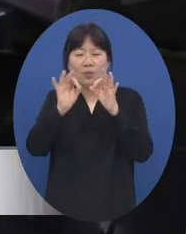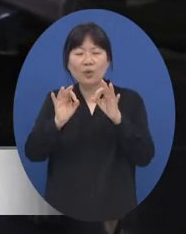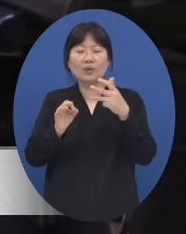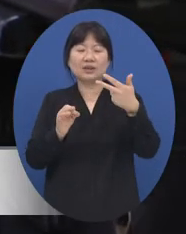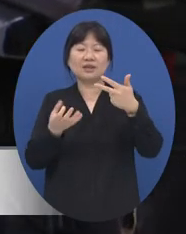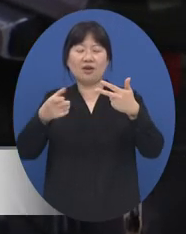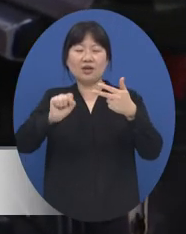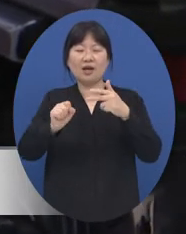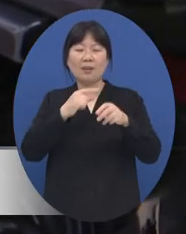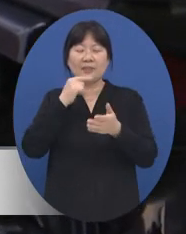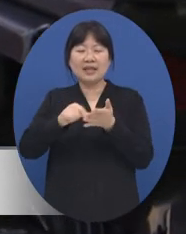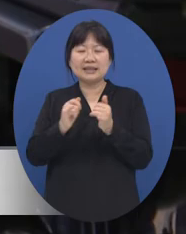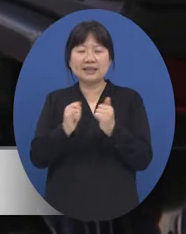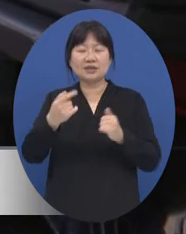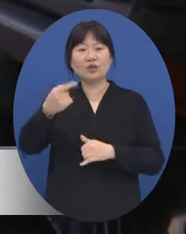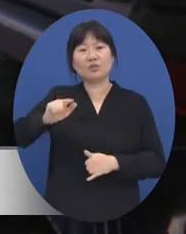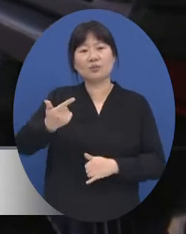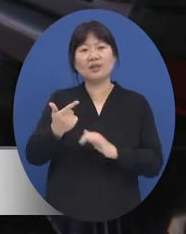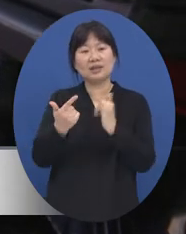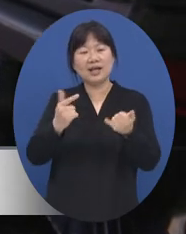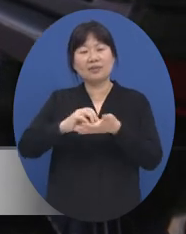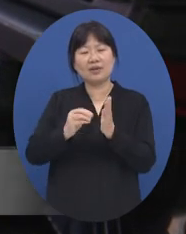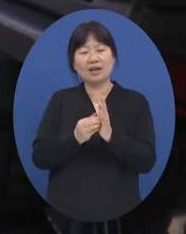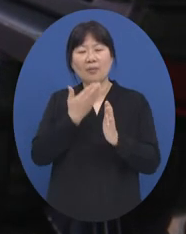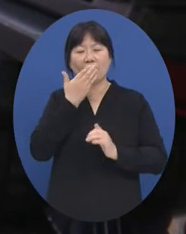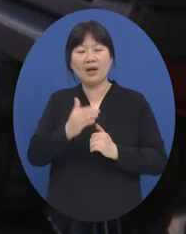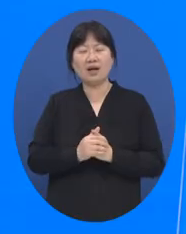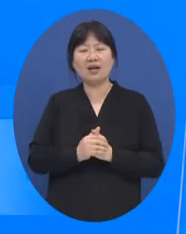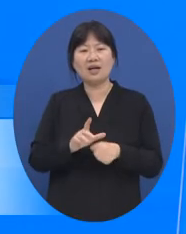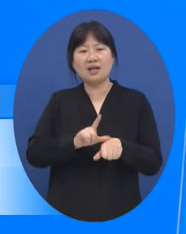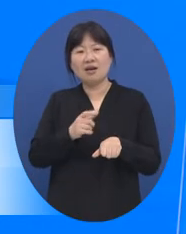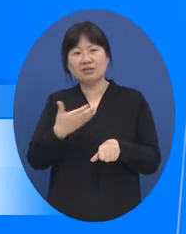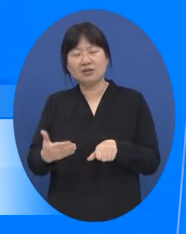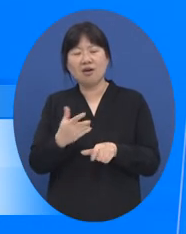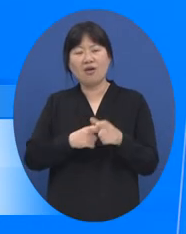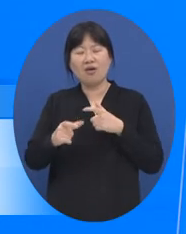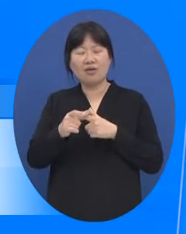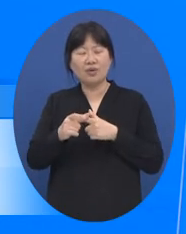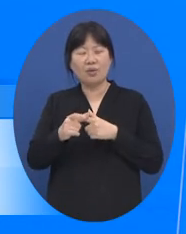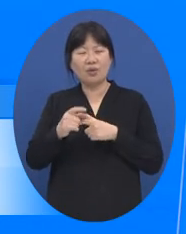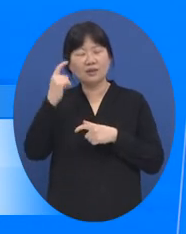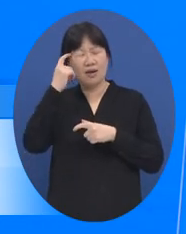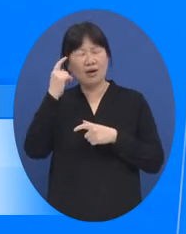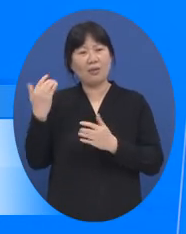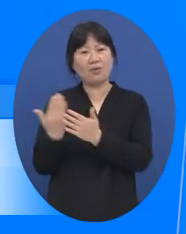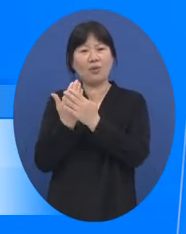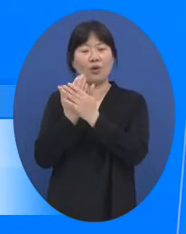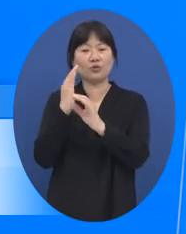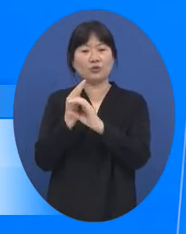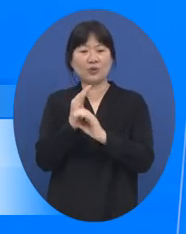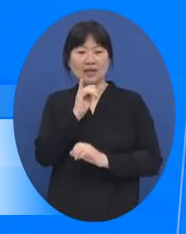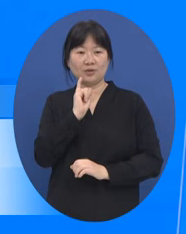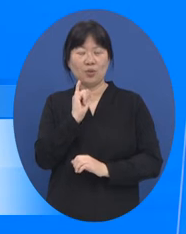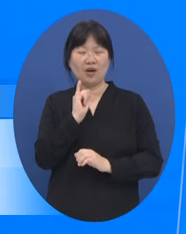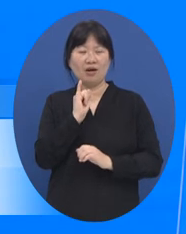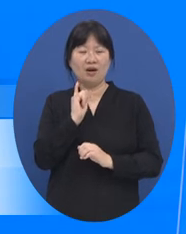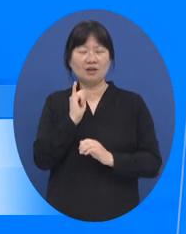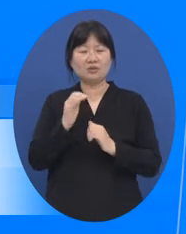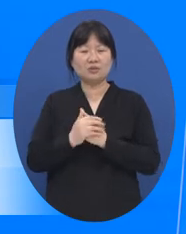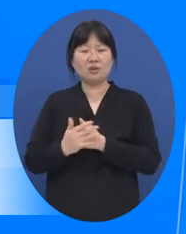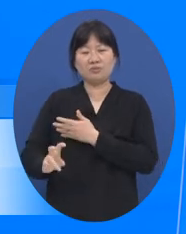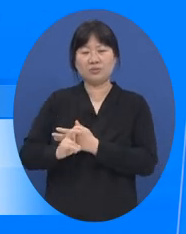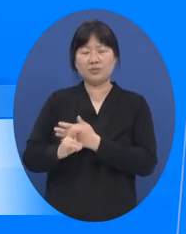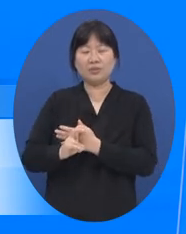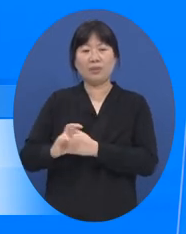7억원 피해자는 천 6백여 명에 달합니다 갈수록 지능화되고 있는 진화되고 응 동적으로